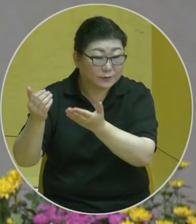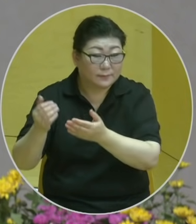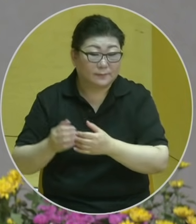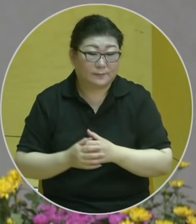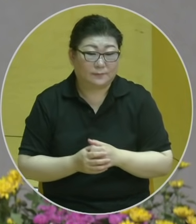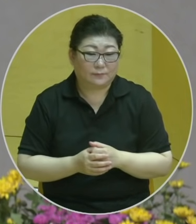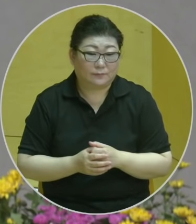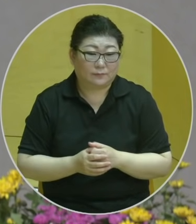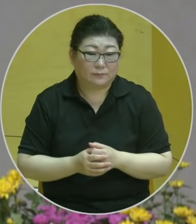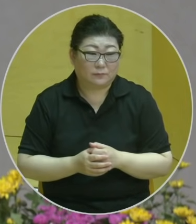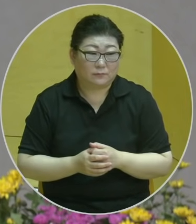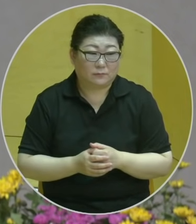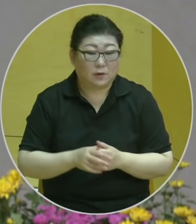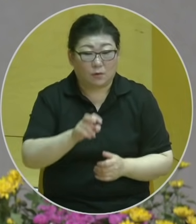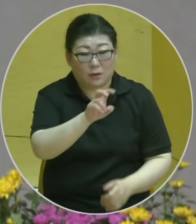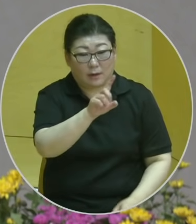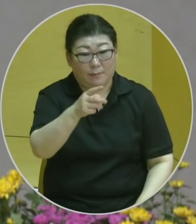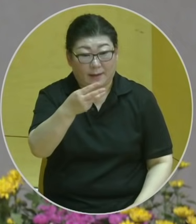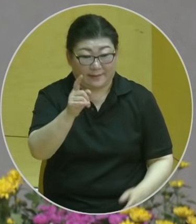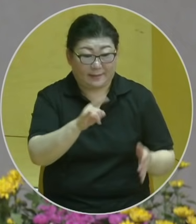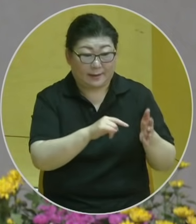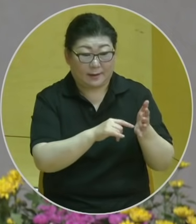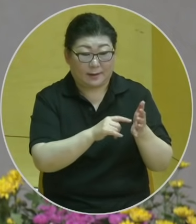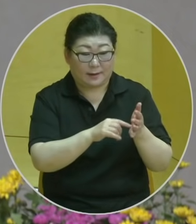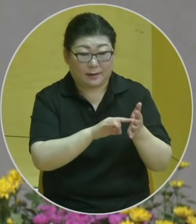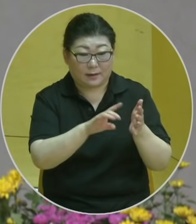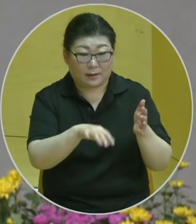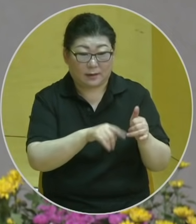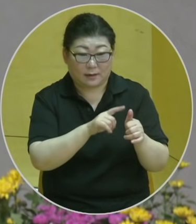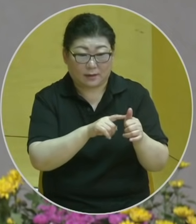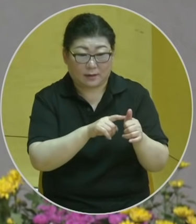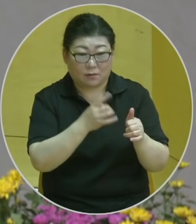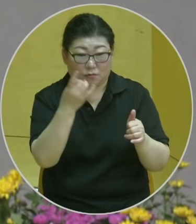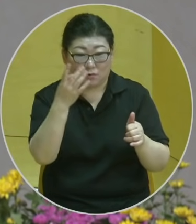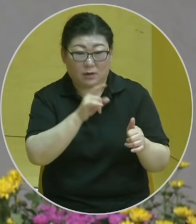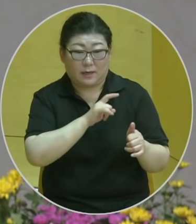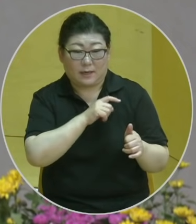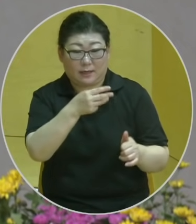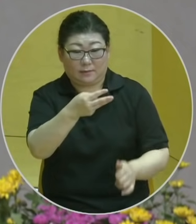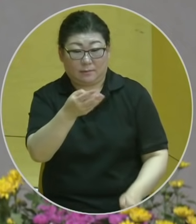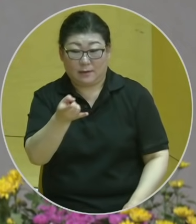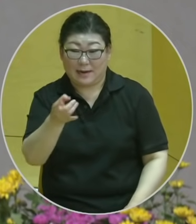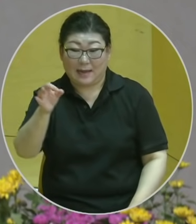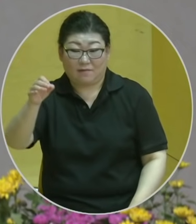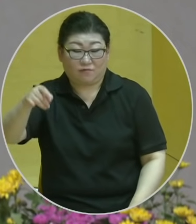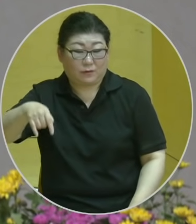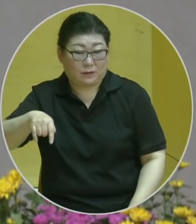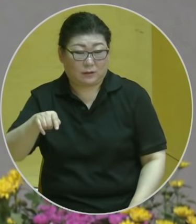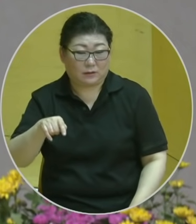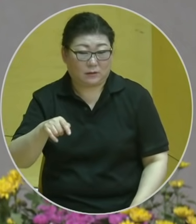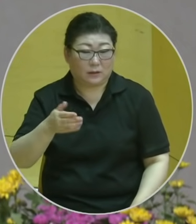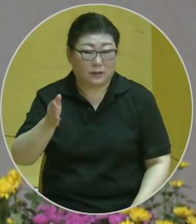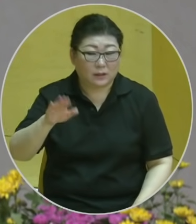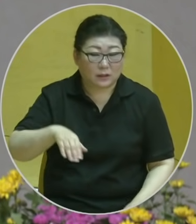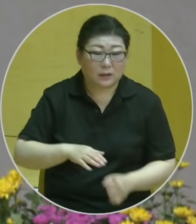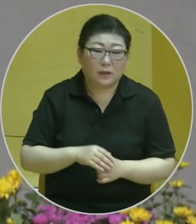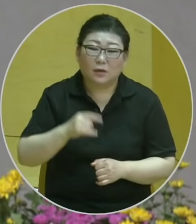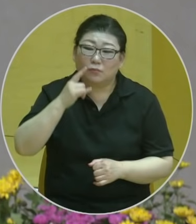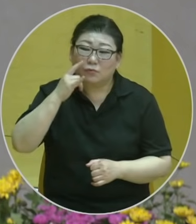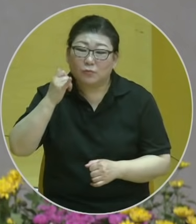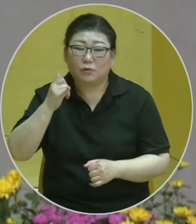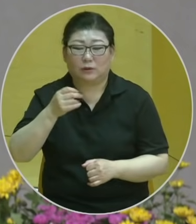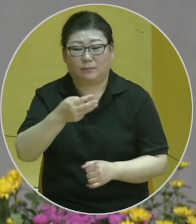마태의 본래 이름이 레위였는데 아마 부모님들이 좋은 제사장이 되어서 하나님을 섬기는 일을